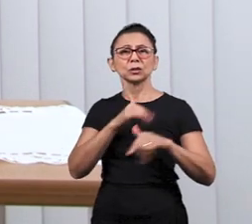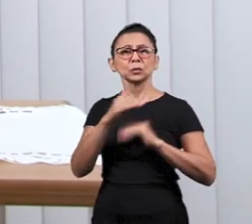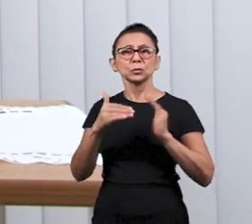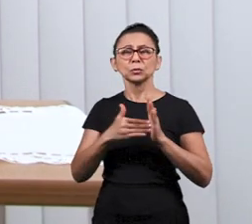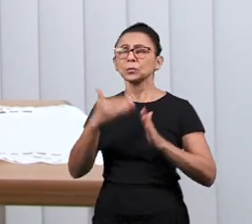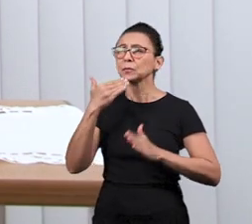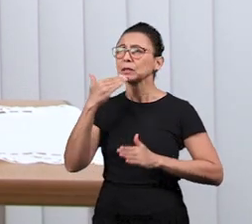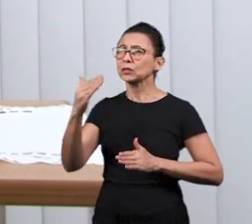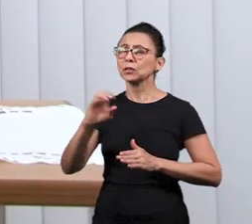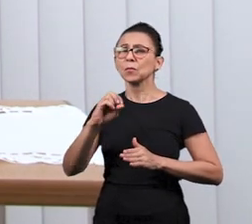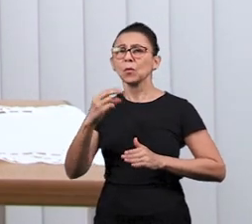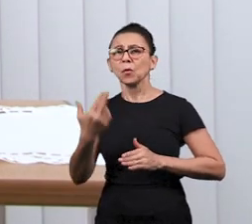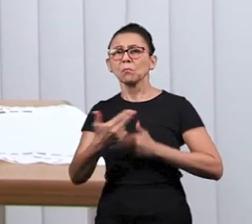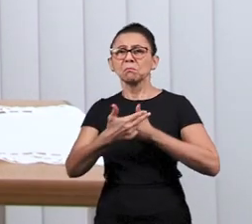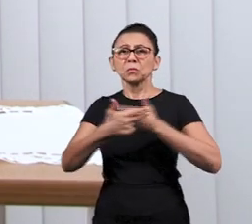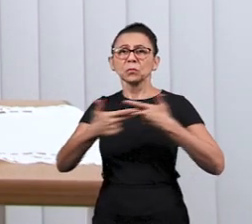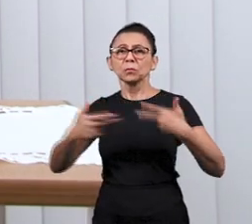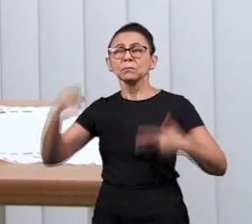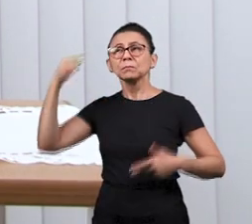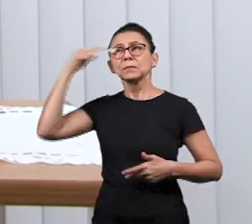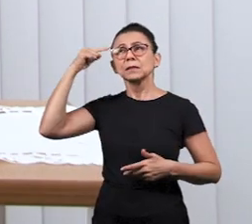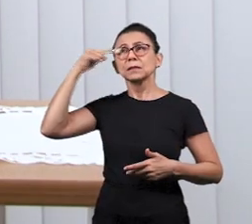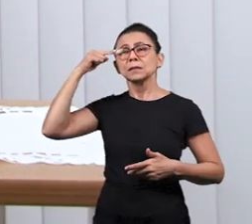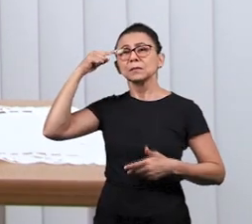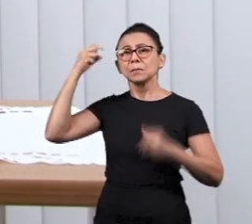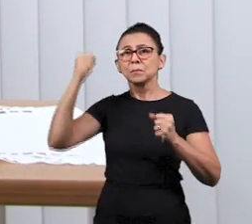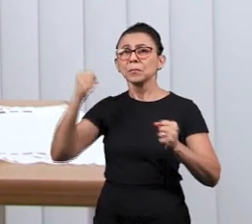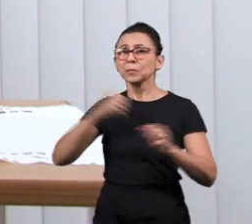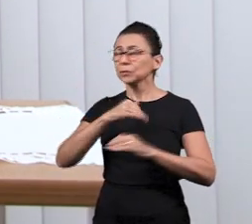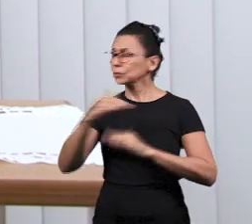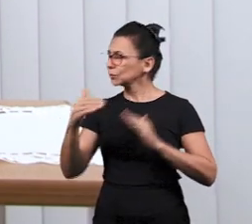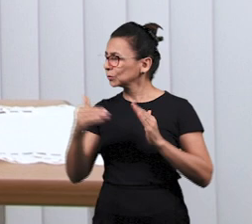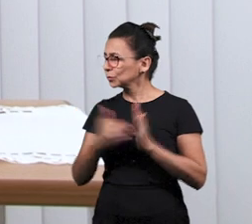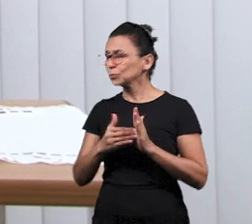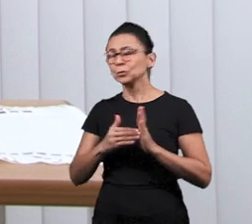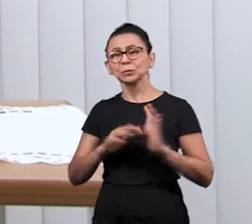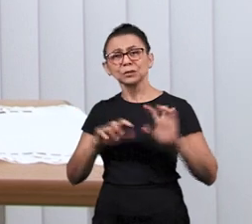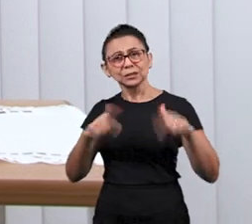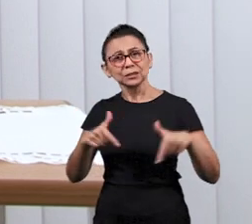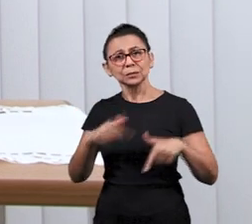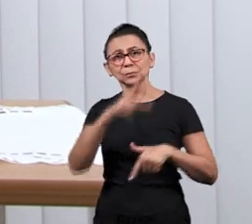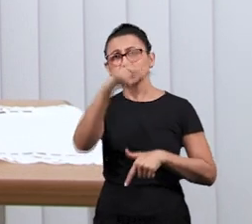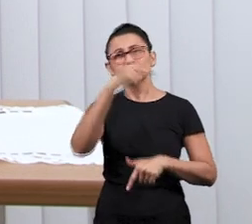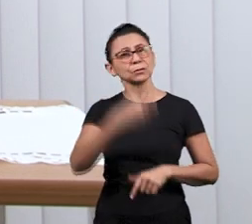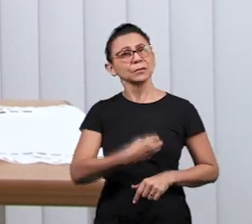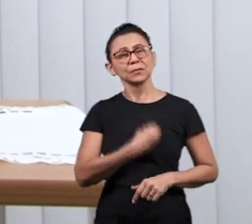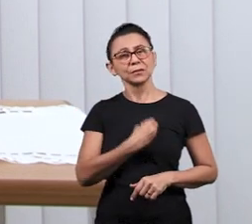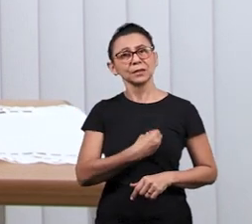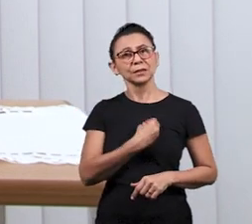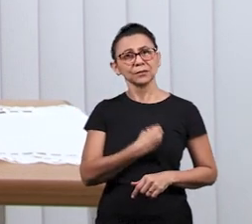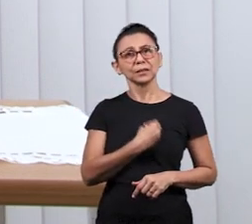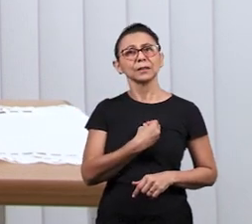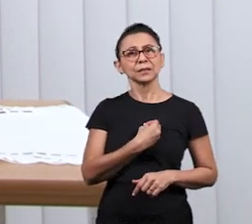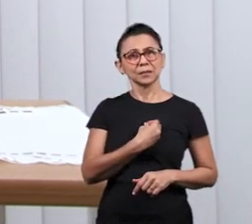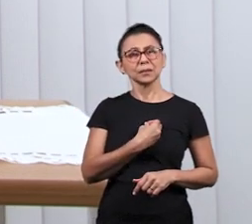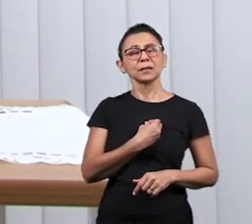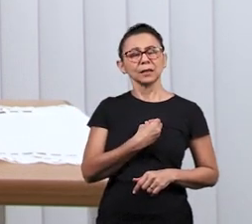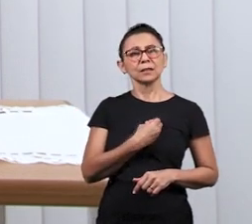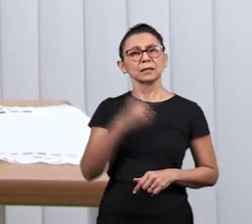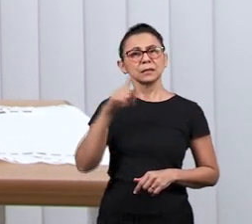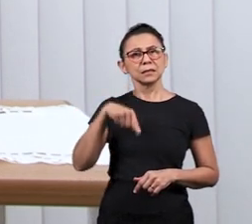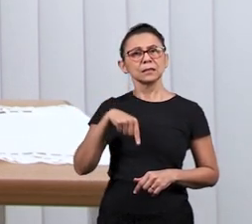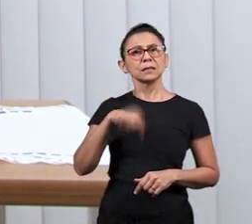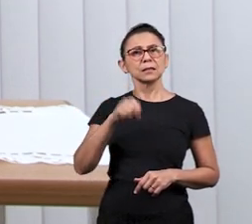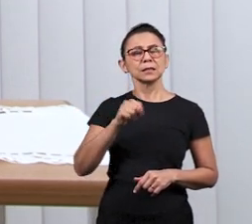мы просим, о чем мы думаем, что приходит нам на сердце. Он может все, Он может это сделать для тебя.